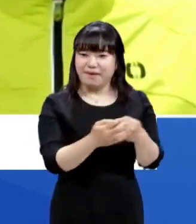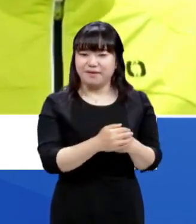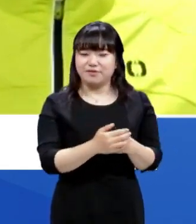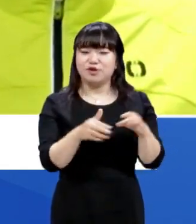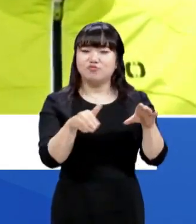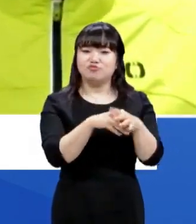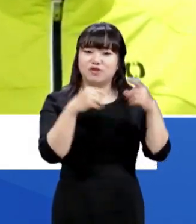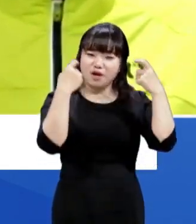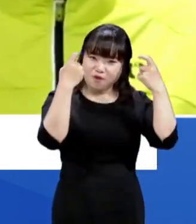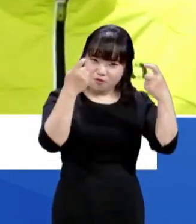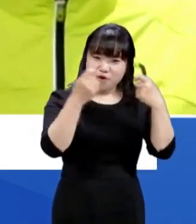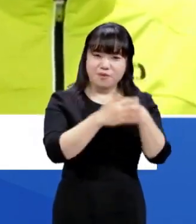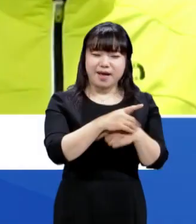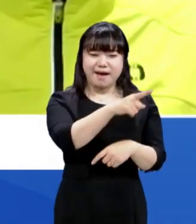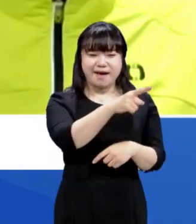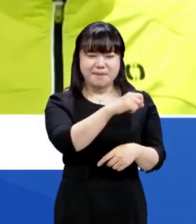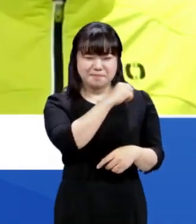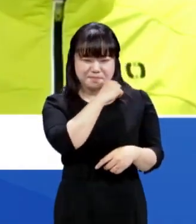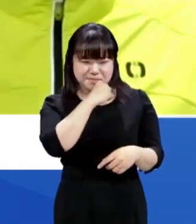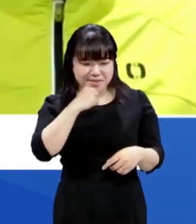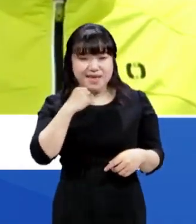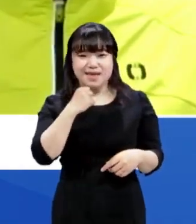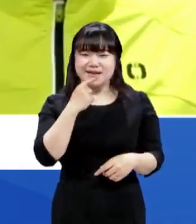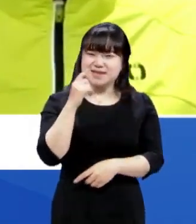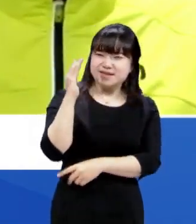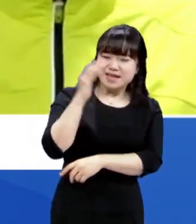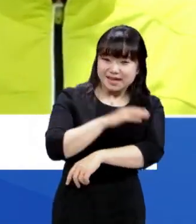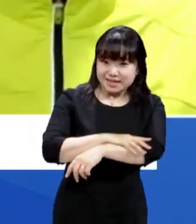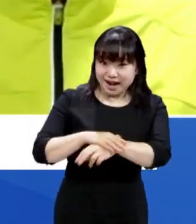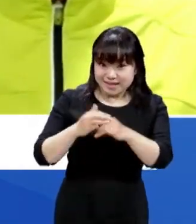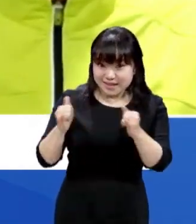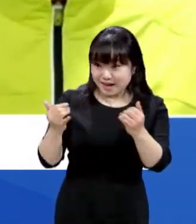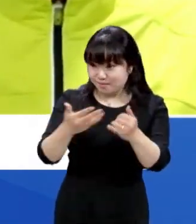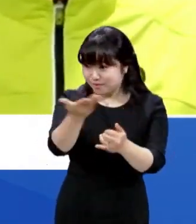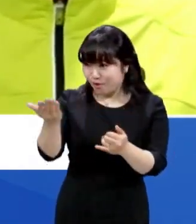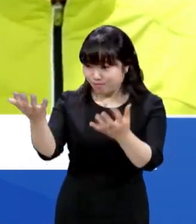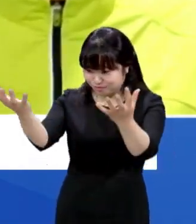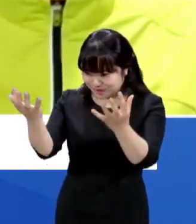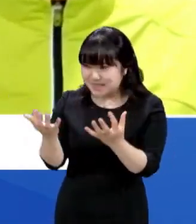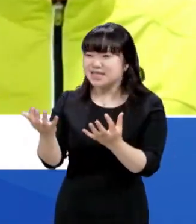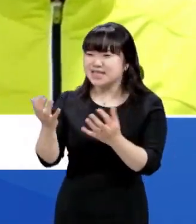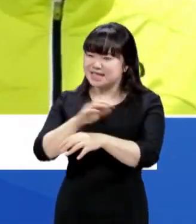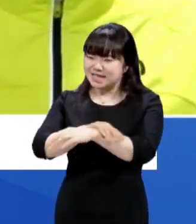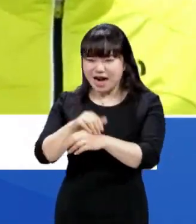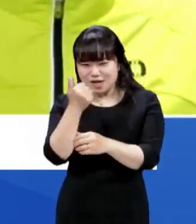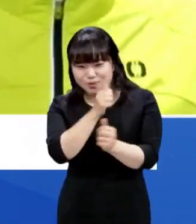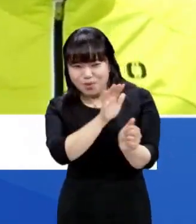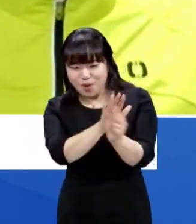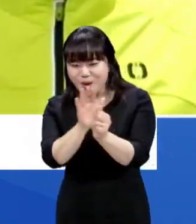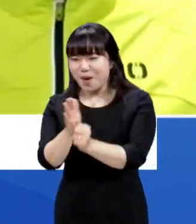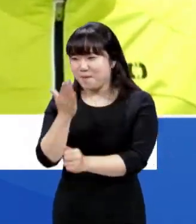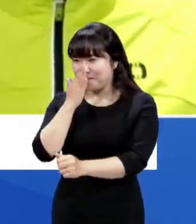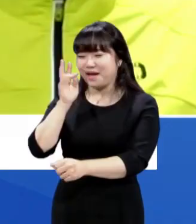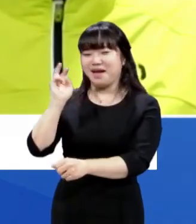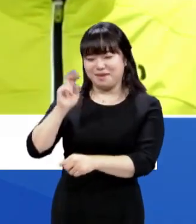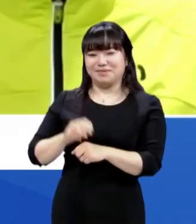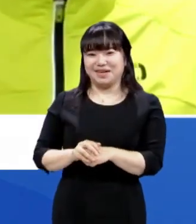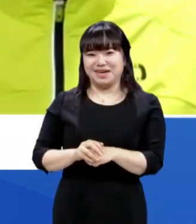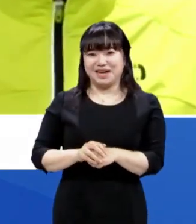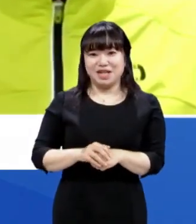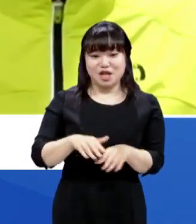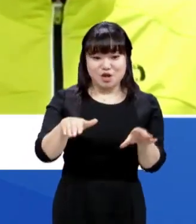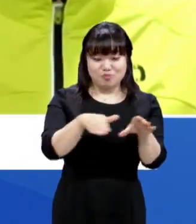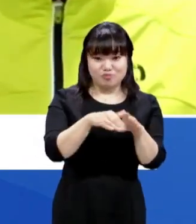문화 관광을 맛깔나게 해소할 사람들은 여기에 모인 살 꾼들이 라고 말했습니다 승수 동의 문화관광